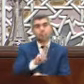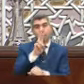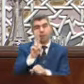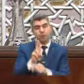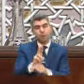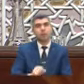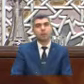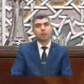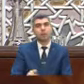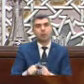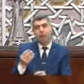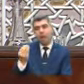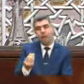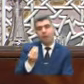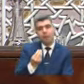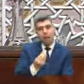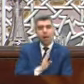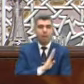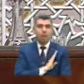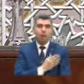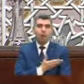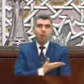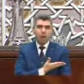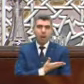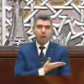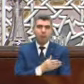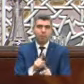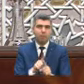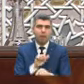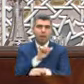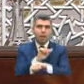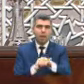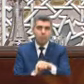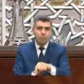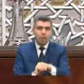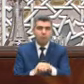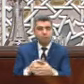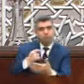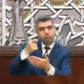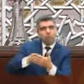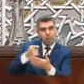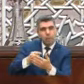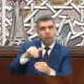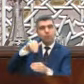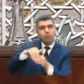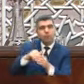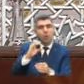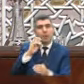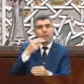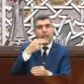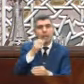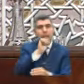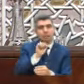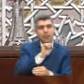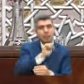بحرمان أطفال مهملين من التغطية الصحية والتعويضات العائلية للصندوق الوطني للضمان الاجتماعي للسيدات